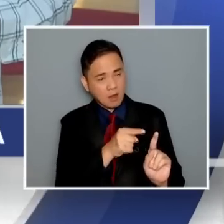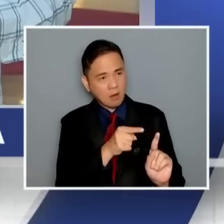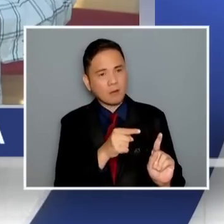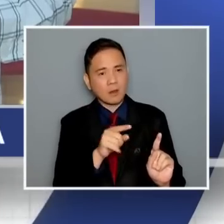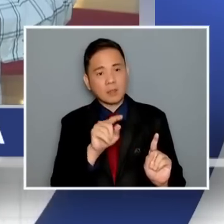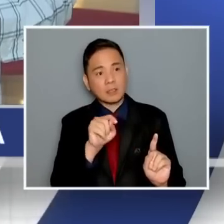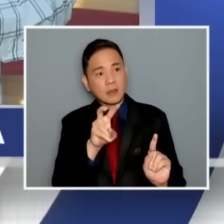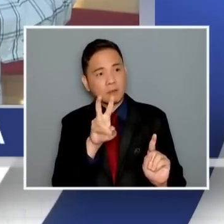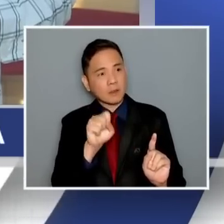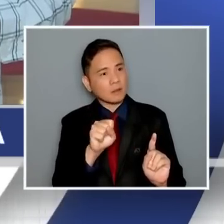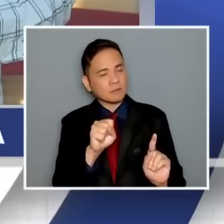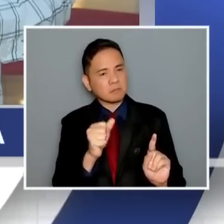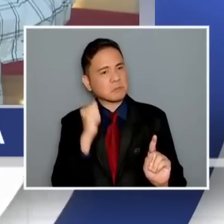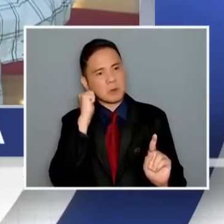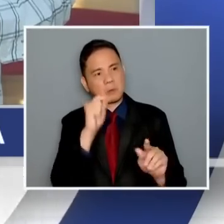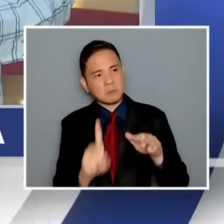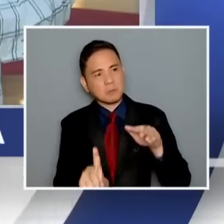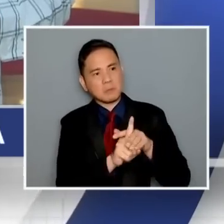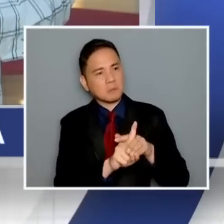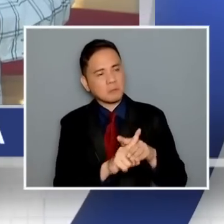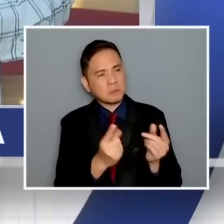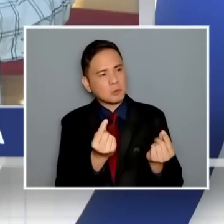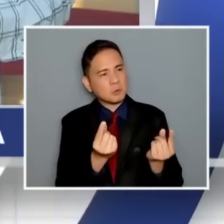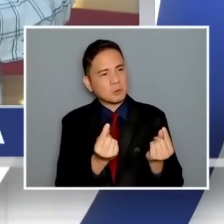ni Congressman Teves?